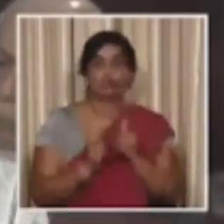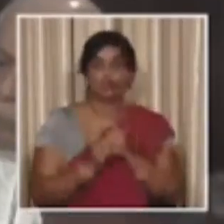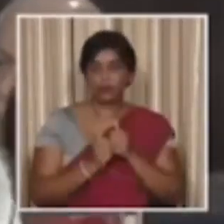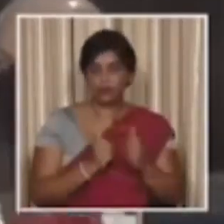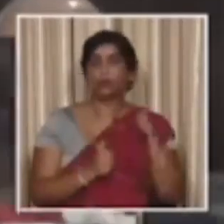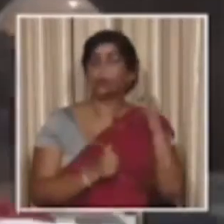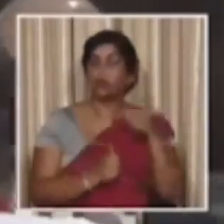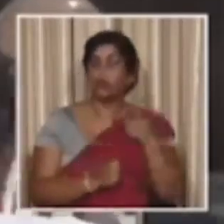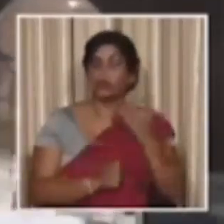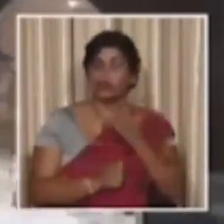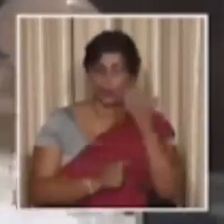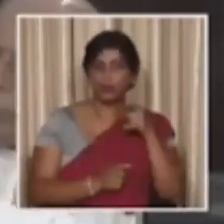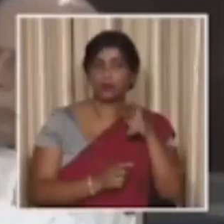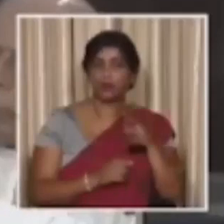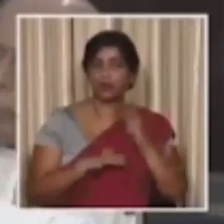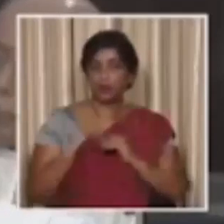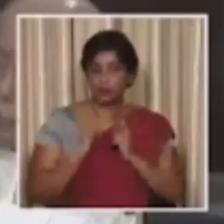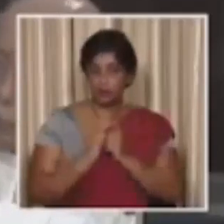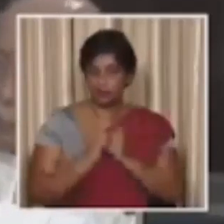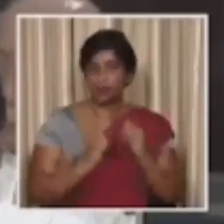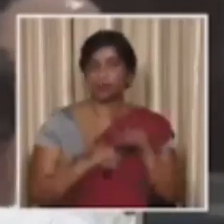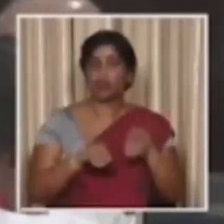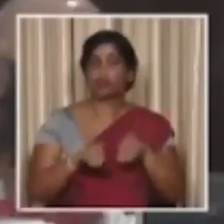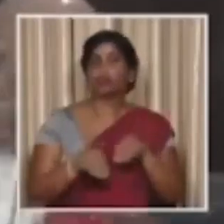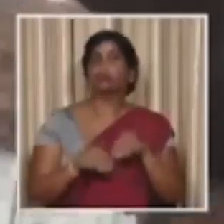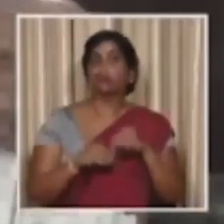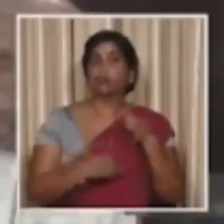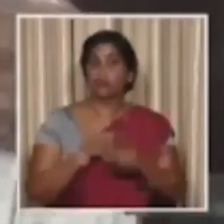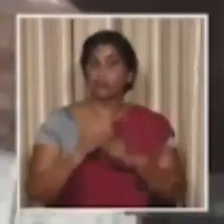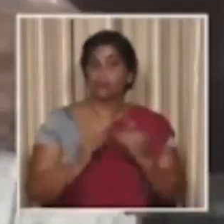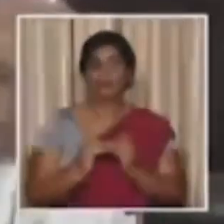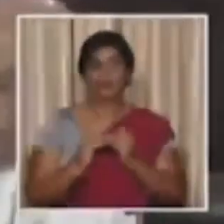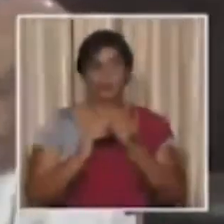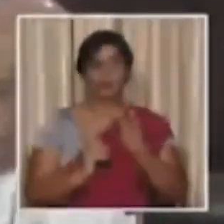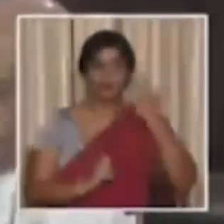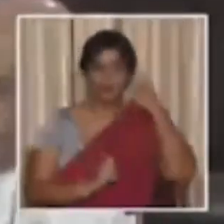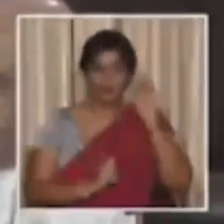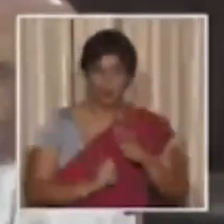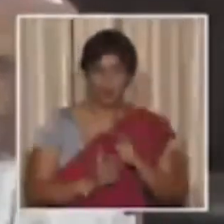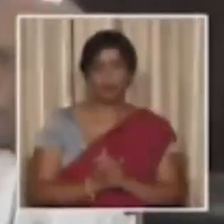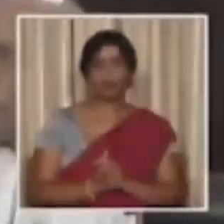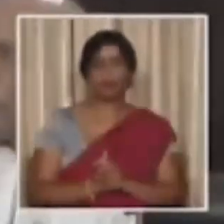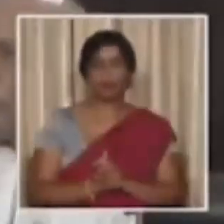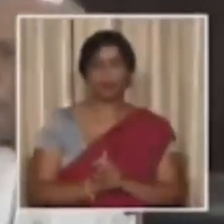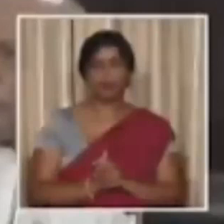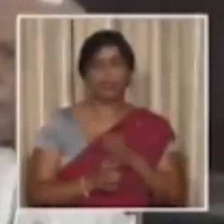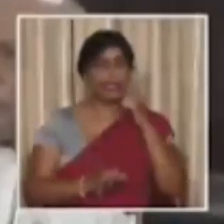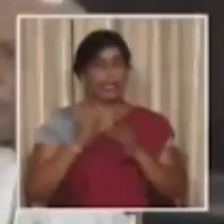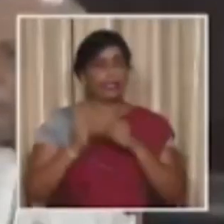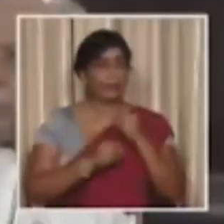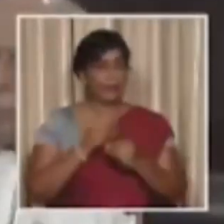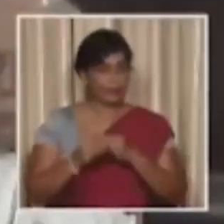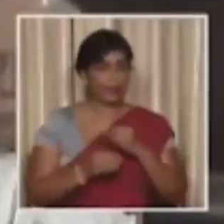කිරීමට ඔවුන්ට පුළුවන් මේ ක්‍රියාමාර්ග ඔස්සේ ගොවි නිෂ්පාදනය ඉහළ නැග්වීම අපේ අරමුණයි කිරි